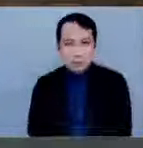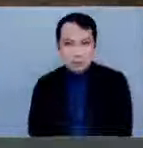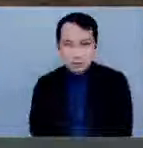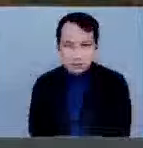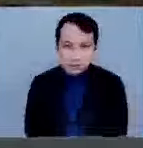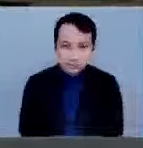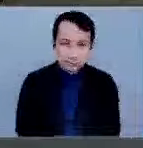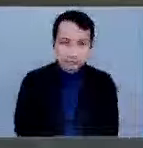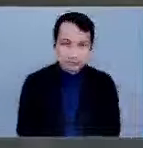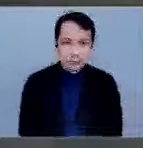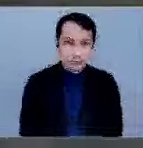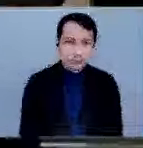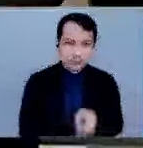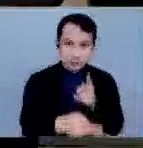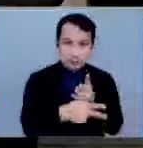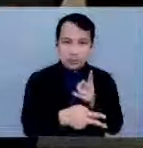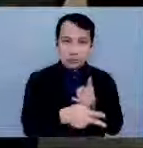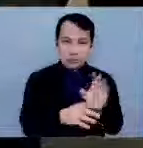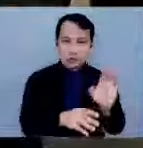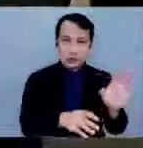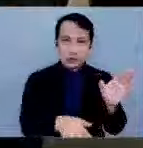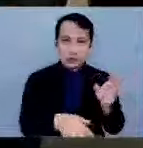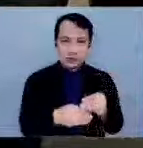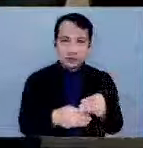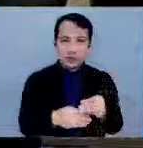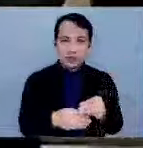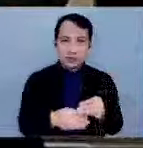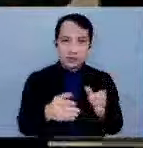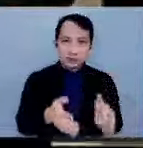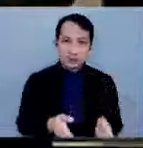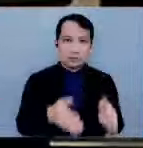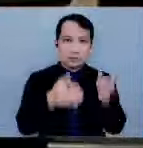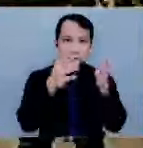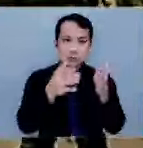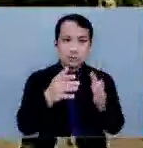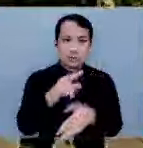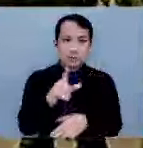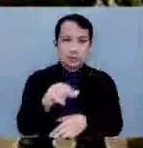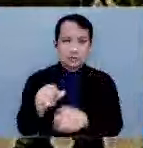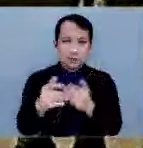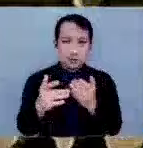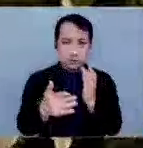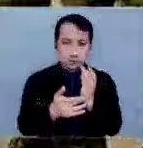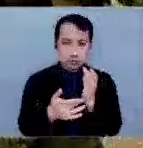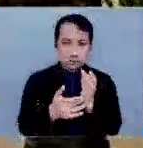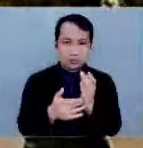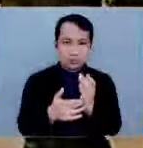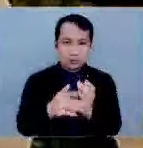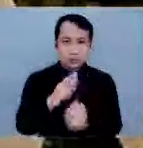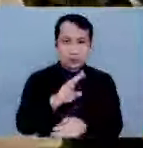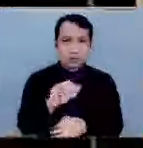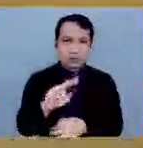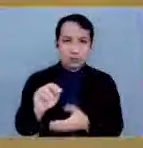Bantay sarado ng mga otoridad ang magusali ng Zunyan Technology Incorporated sa Banban Tarlac ngayong